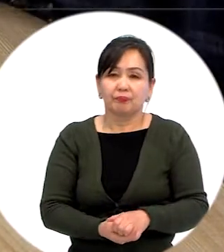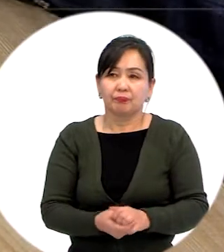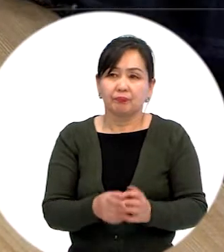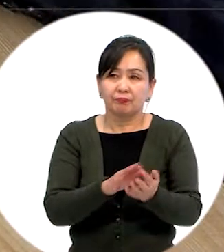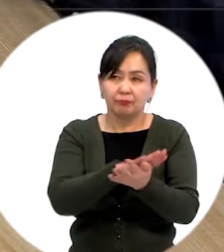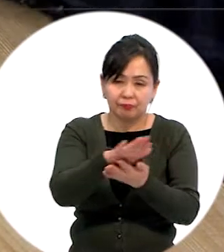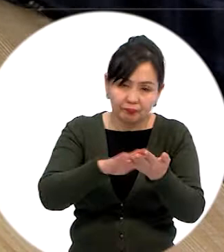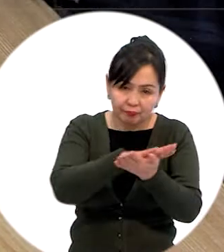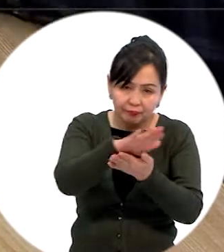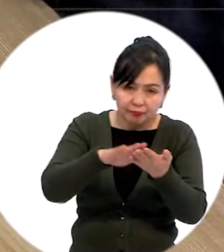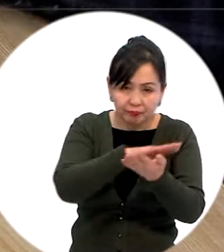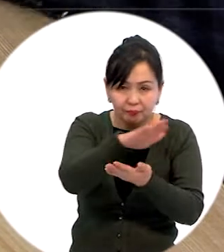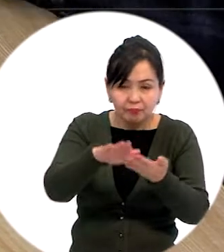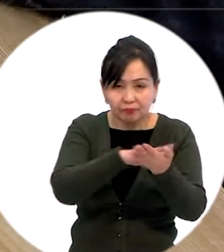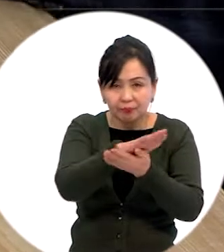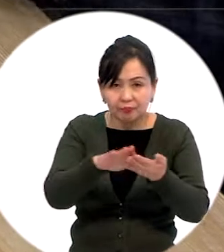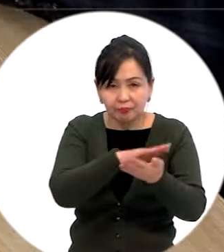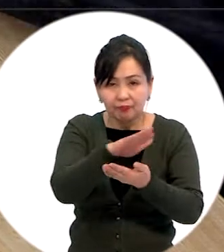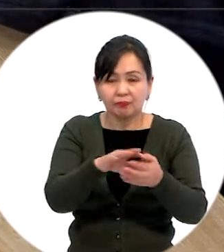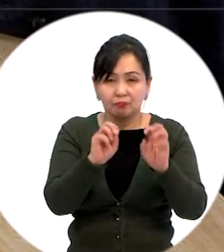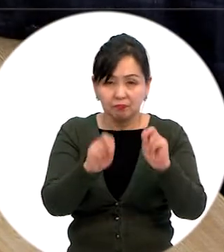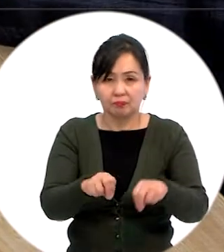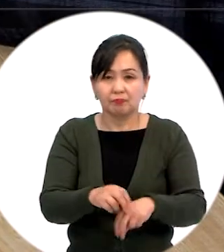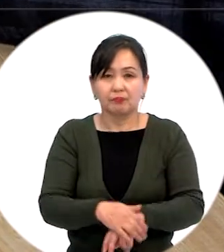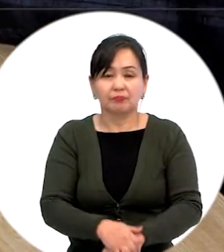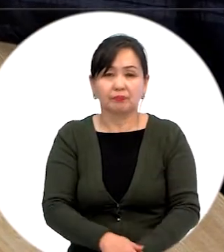Маш сайн дараад ингээд бүрэн хийлээд өгсөн ч болно.